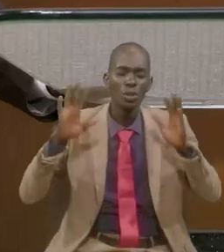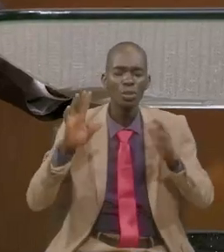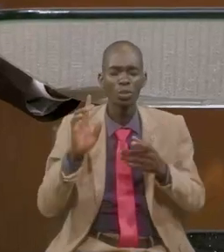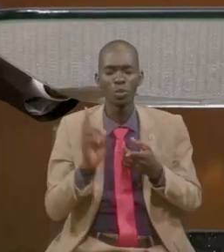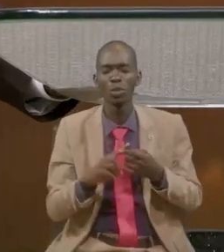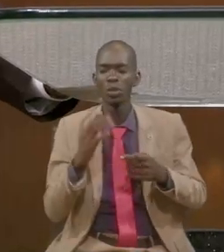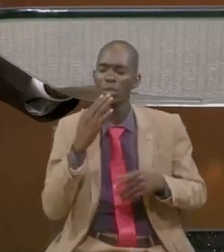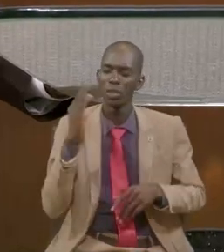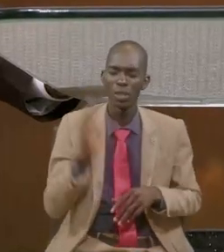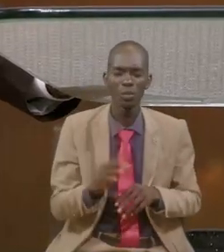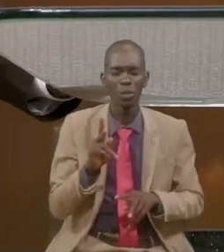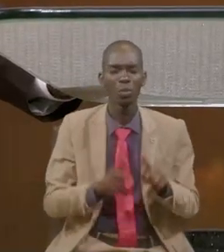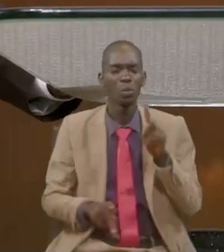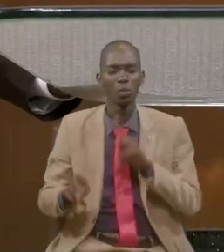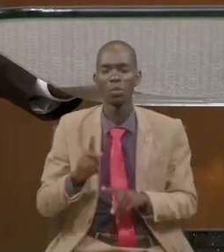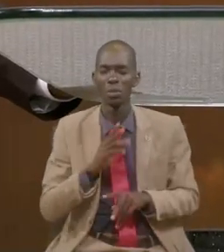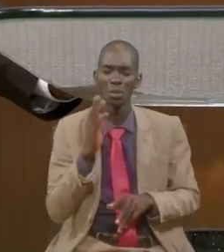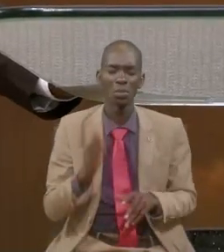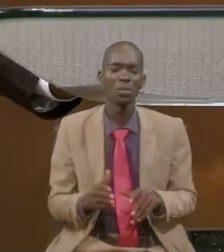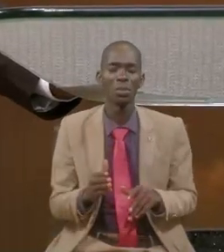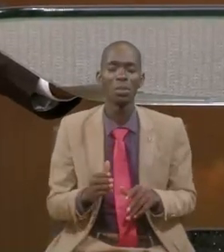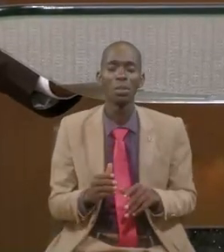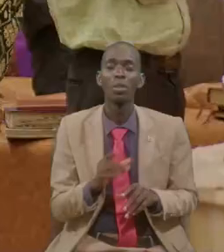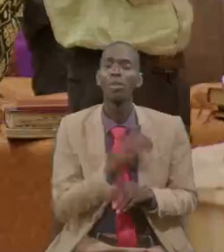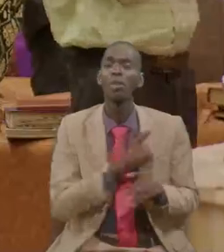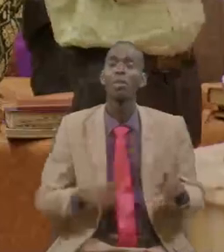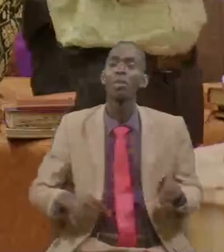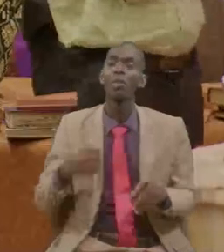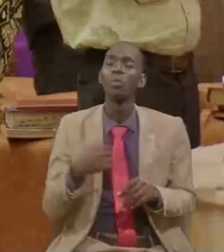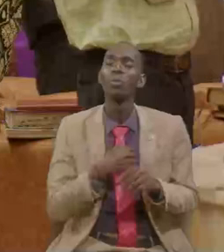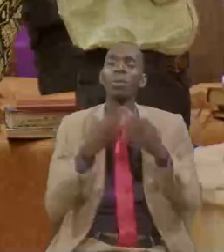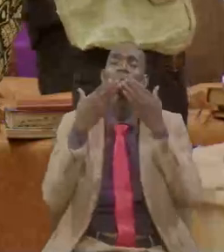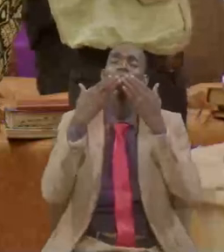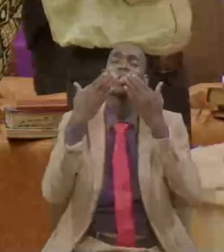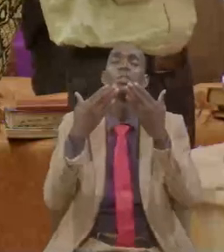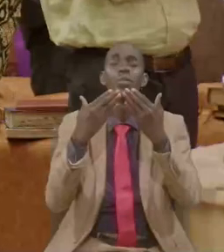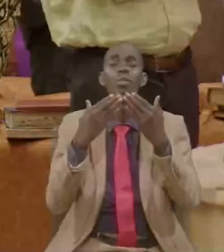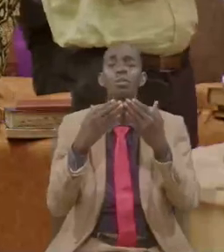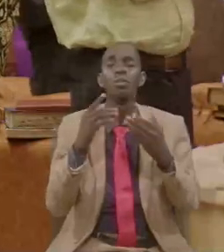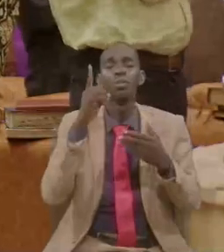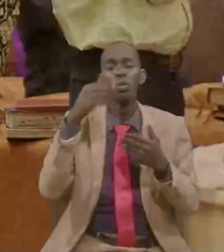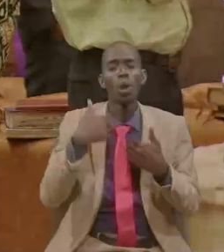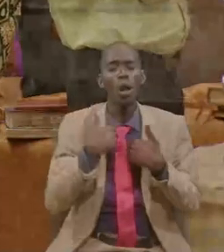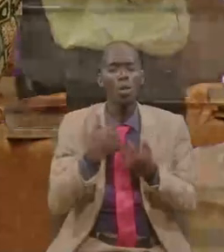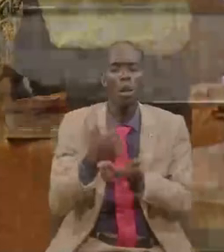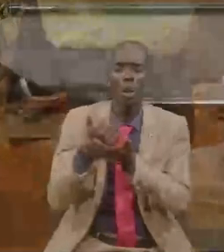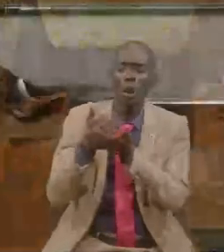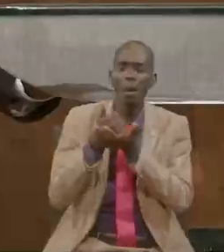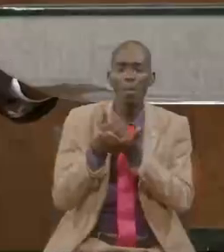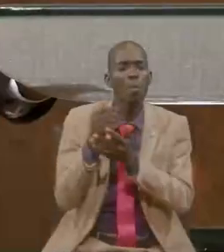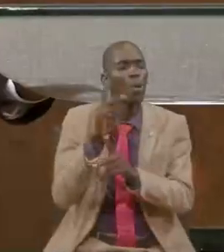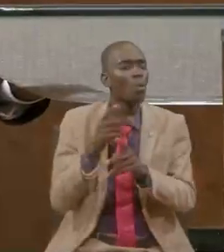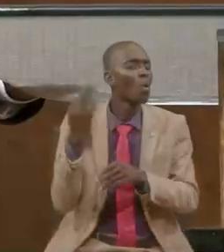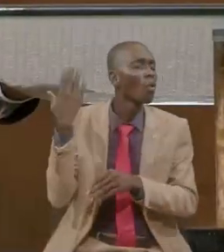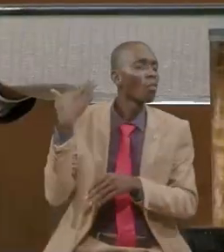pas d'inclination devant les méchants. Seigneur, nous te disons merci. Tu as